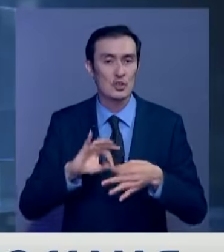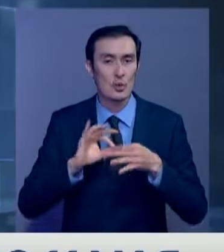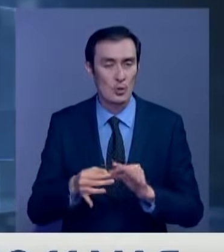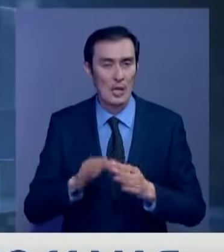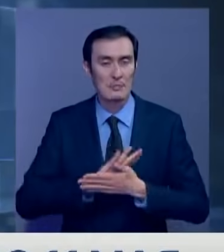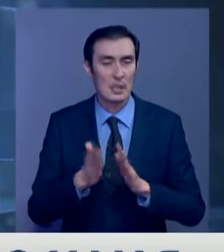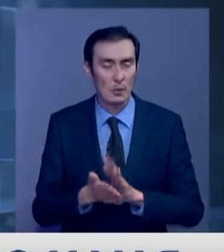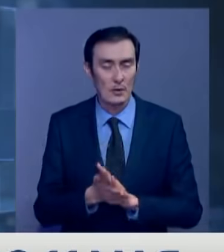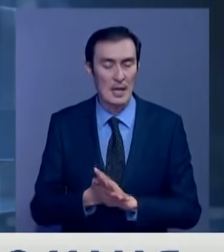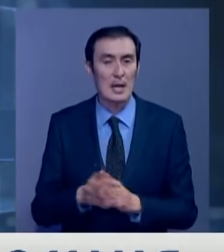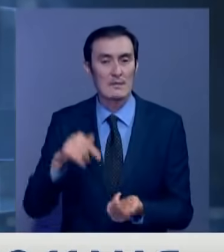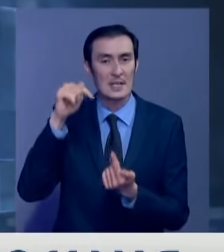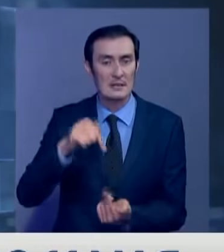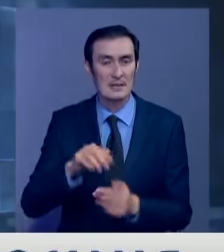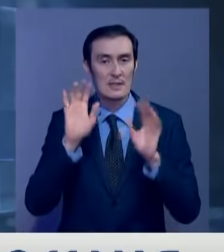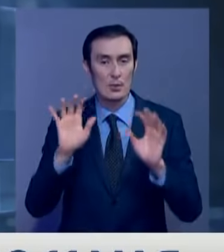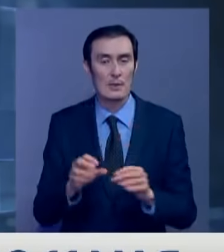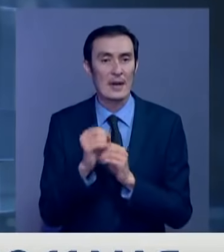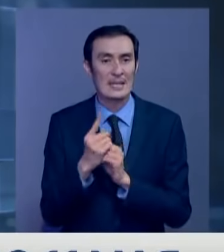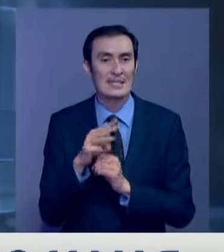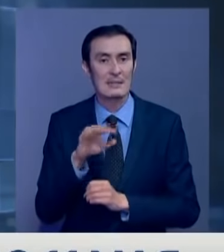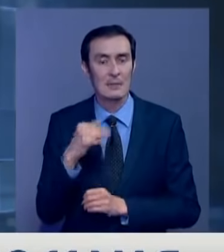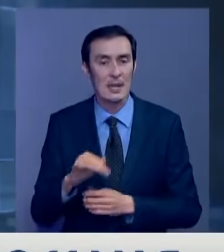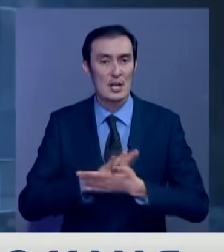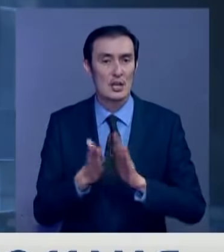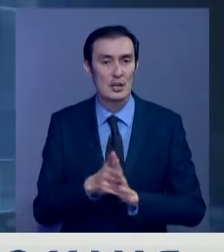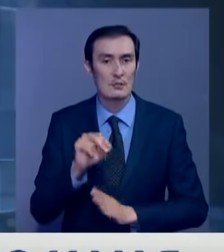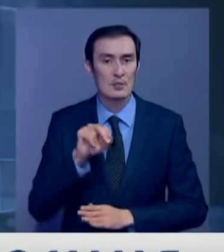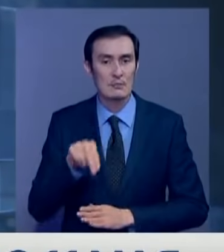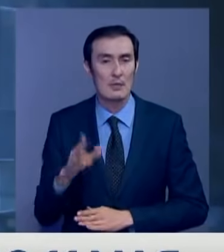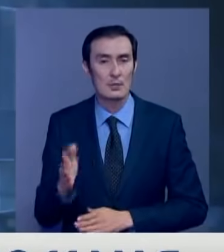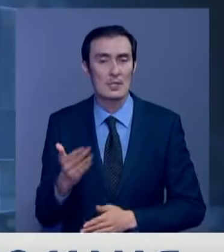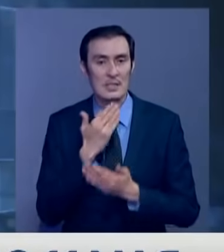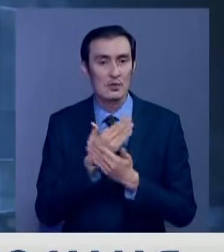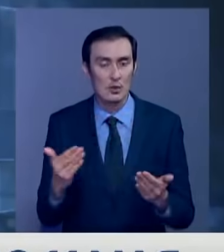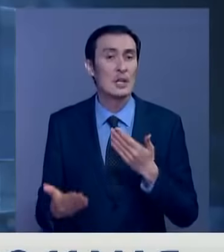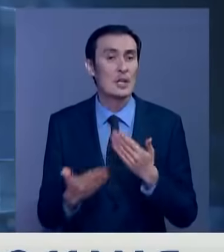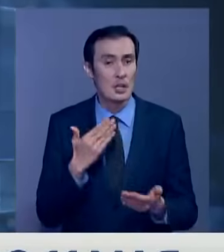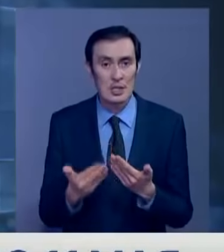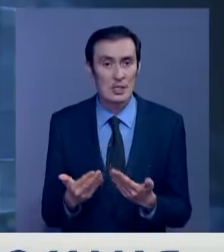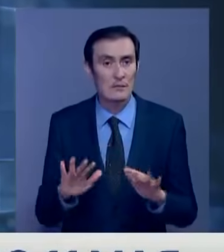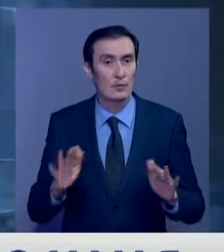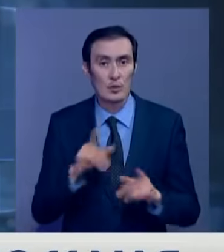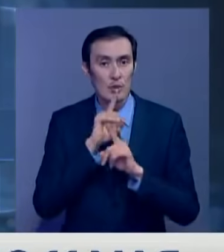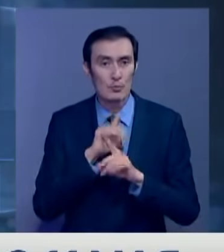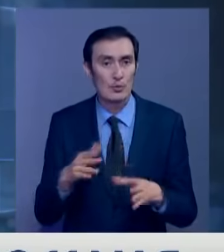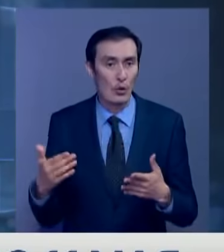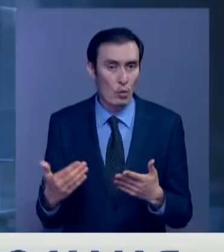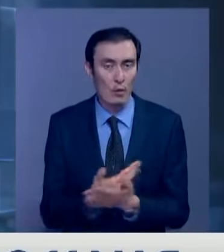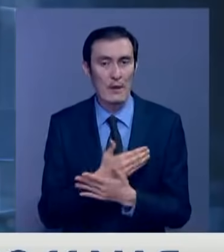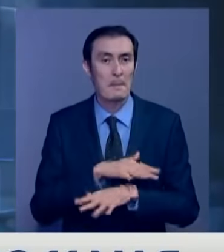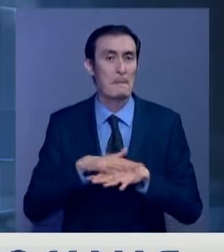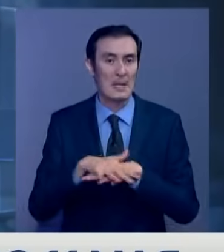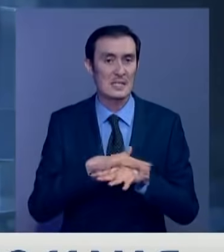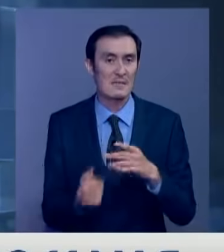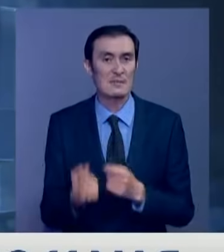реальностью. В соответствии с законом 11 мая режим ЧП будет завершен, если, конечно, не произойдет новая